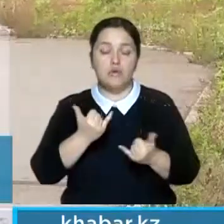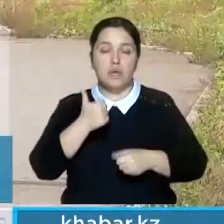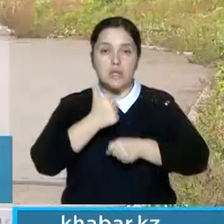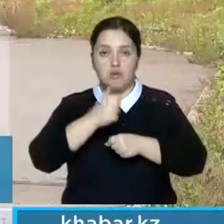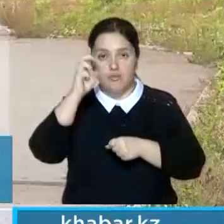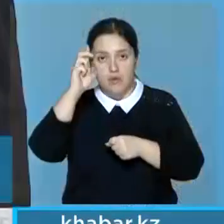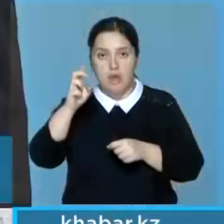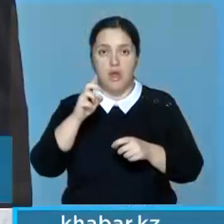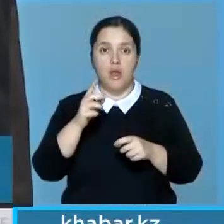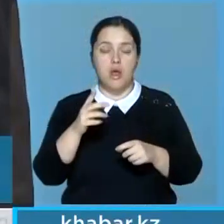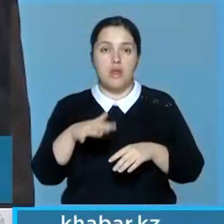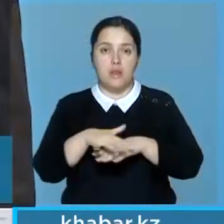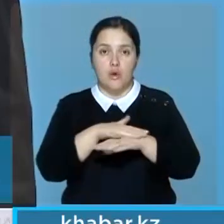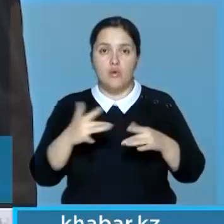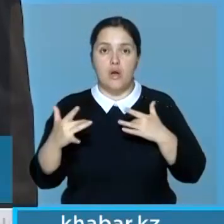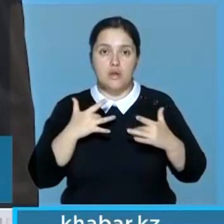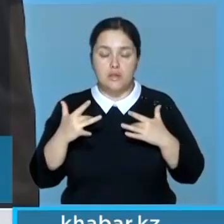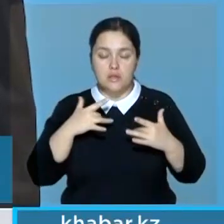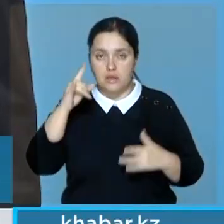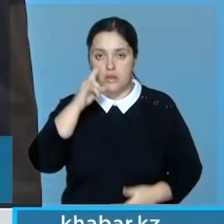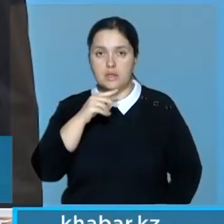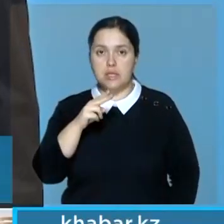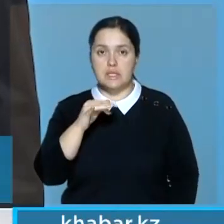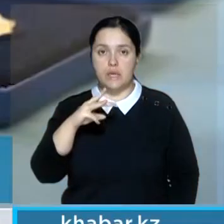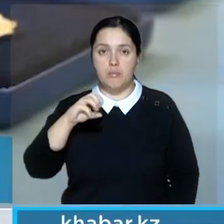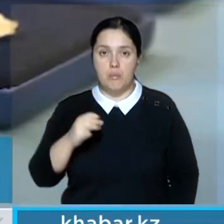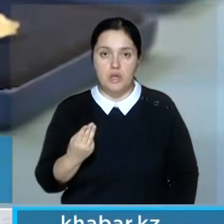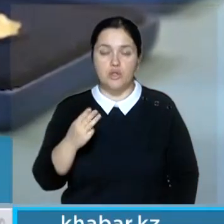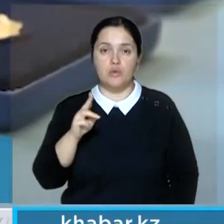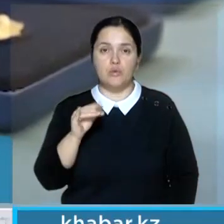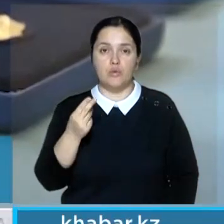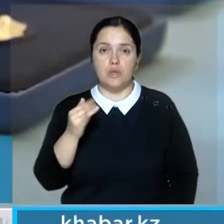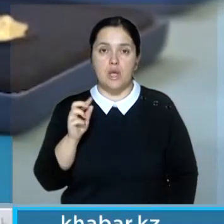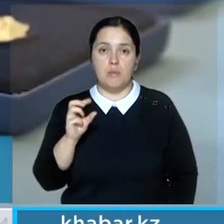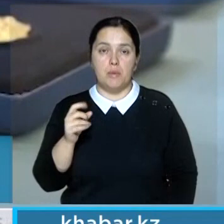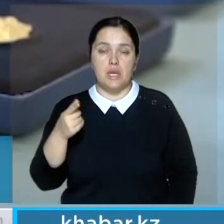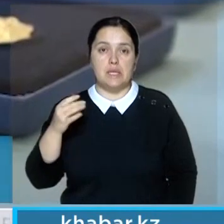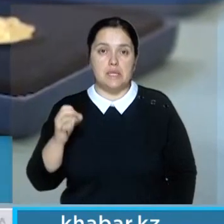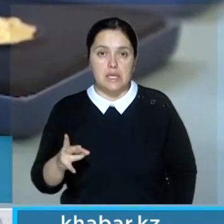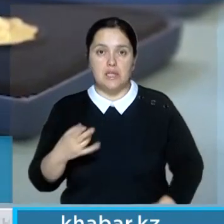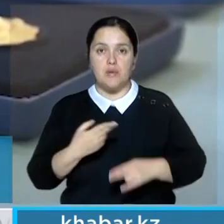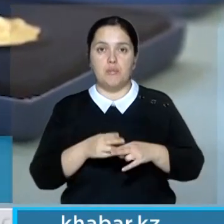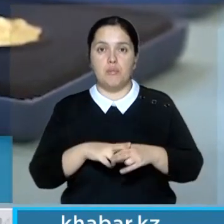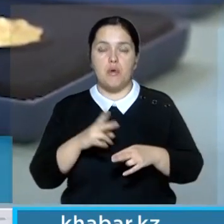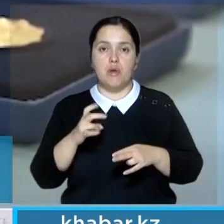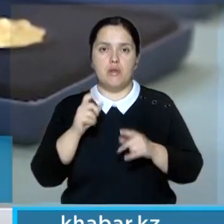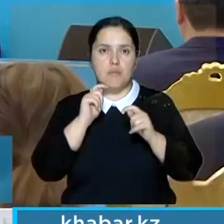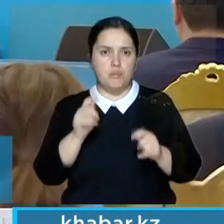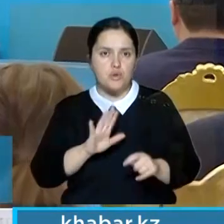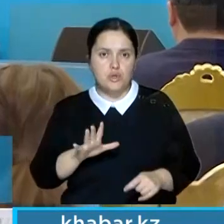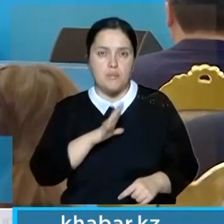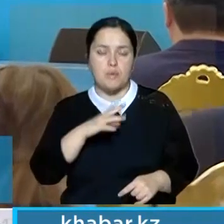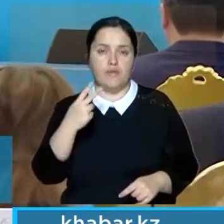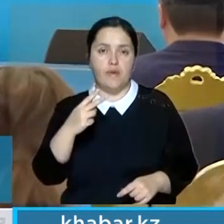удостоил звания народного артиста Казахстана Димаша Кудайбергенова. Звание народного артиста Казахстана не присуждалось больше